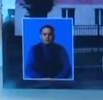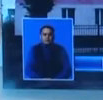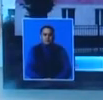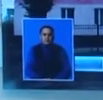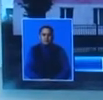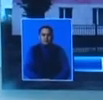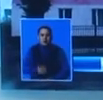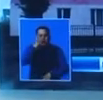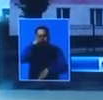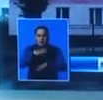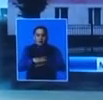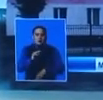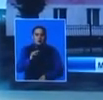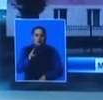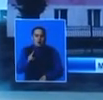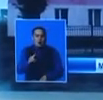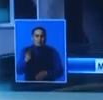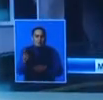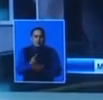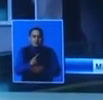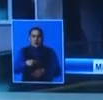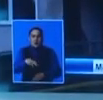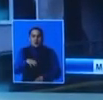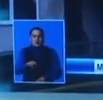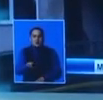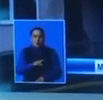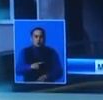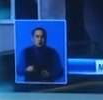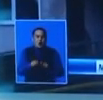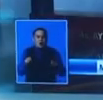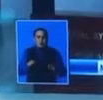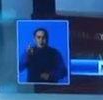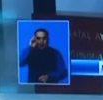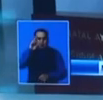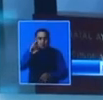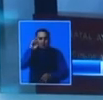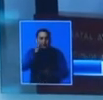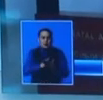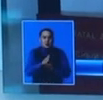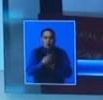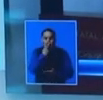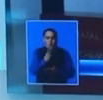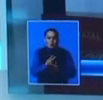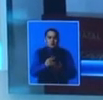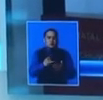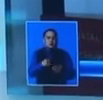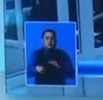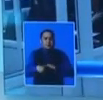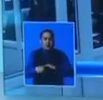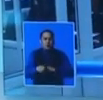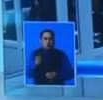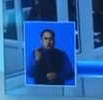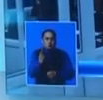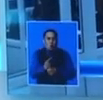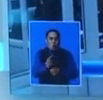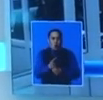Ашық әкімдігі жобасы республика көлемінде алғаш осы Қаратал ауданында ашылған. Мақсаты мемлекеттік қызметті ашық көрсетіп, сыбайлас жемқорлықты азайту.